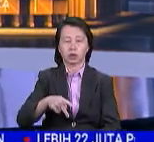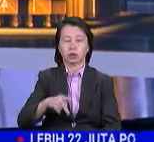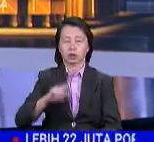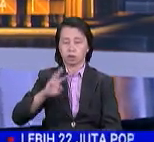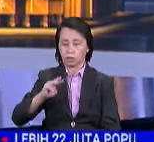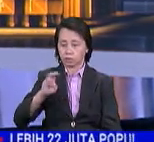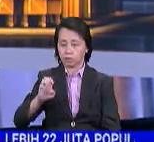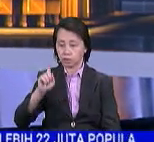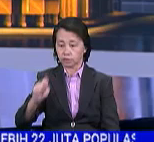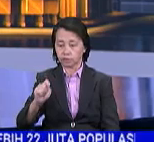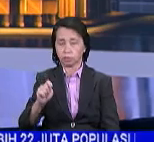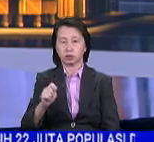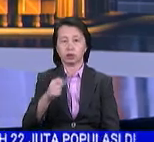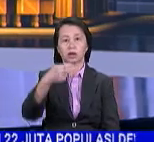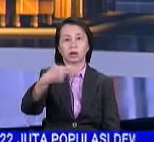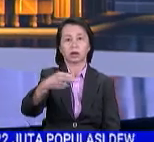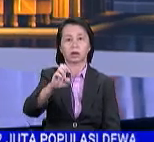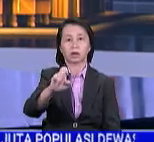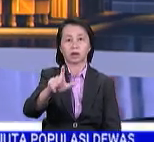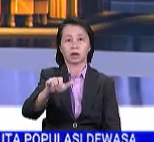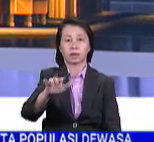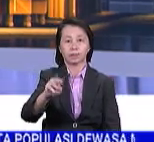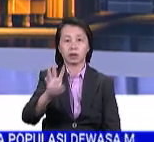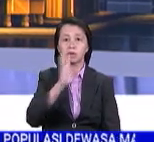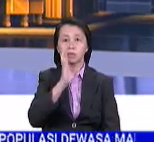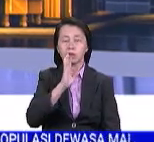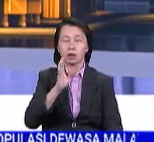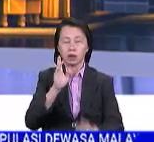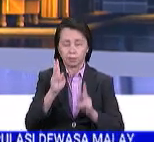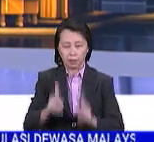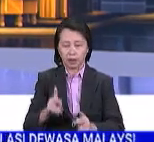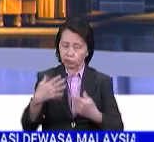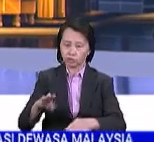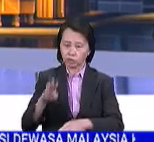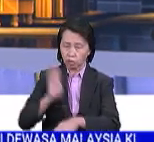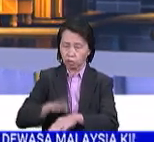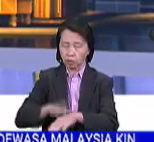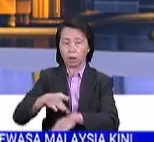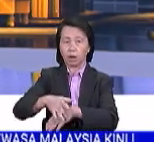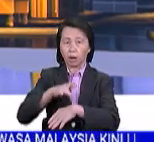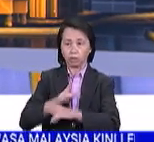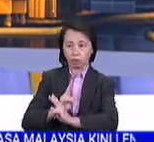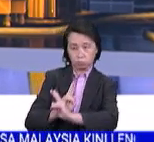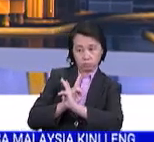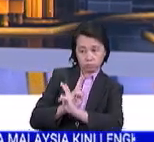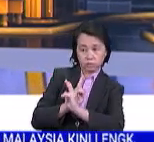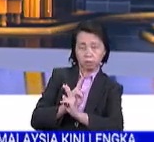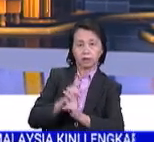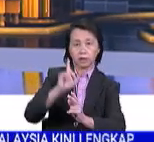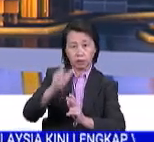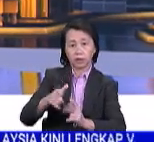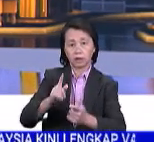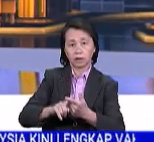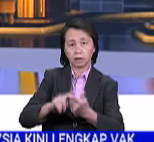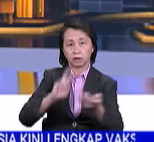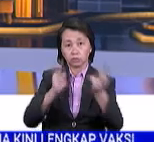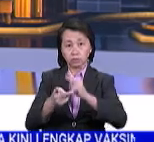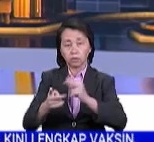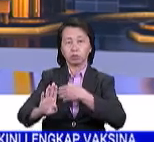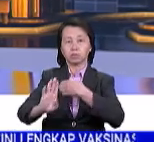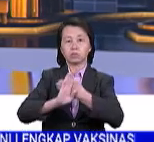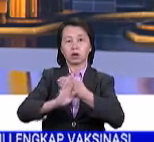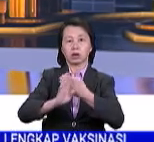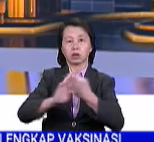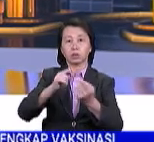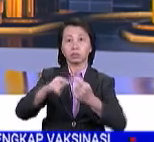Meteorologi Malaysia, Muhammad Helmi Abdullah, pihaknya telah mengeluarkan amaran awal peringkat waspada, kemudian ditukar ke peringkat bahaya